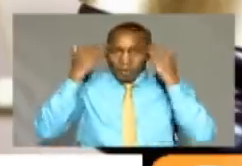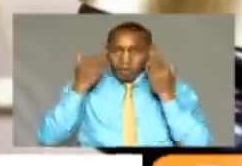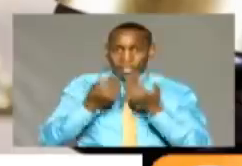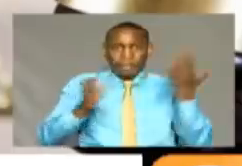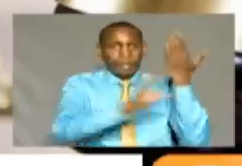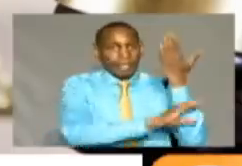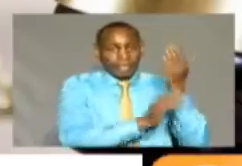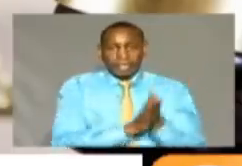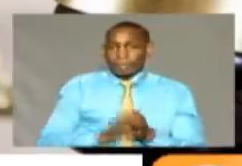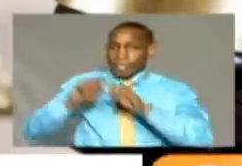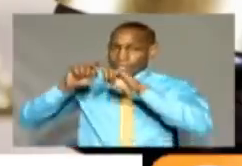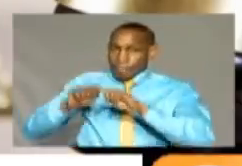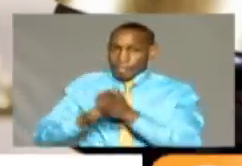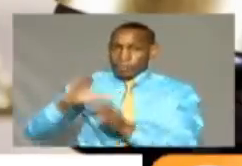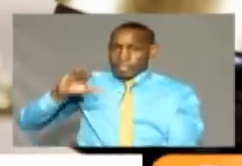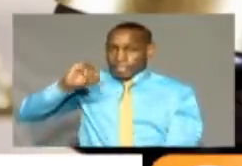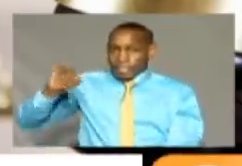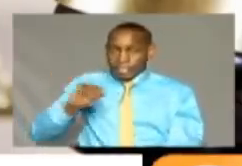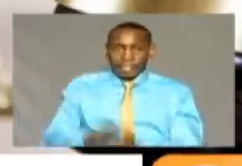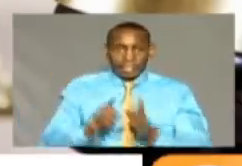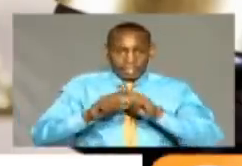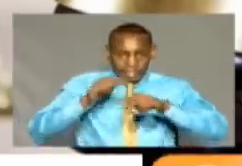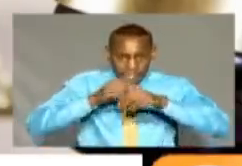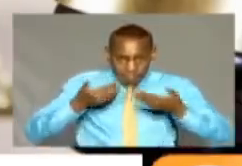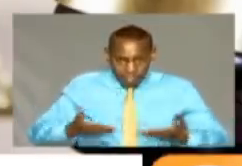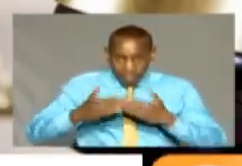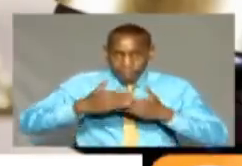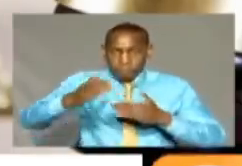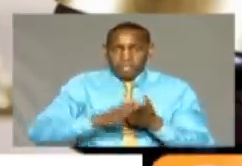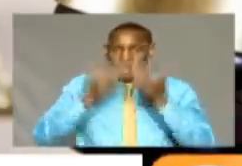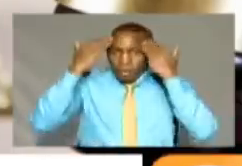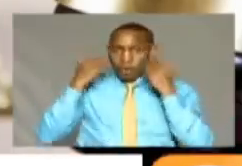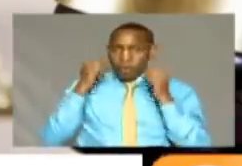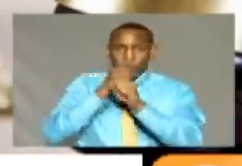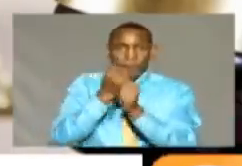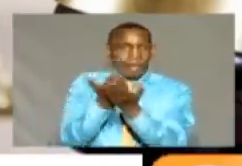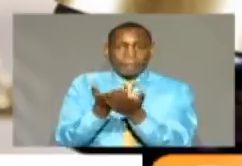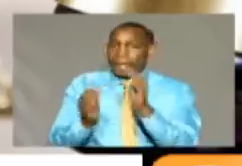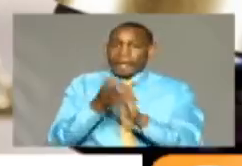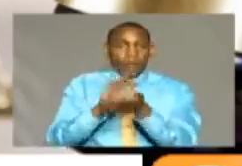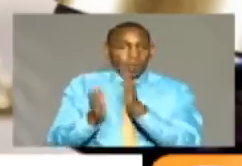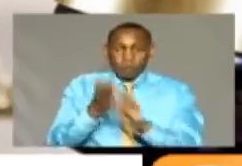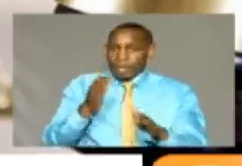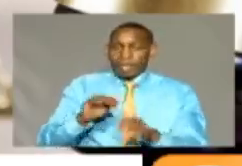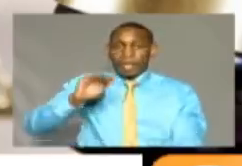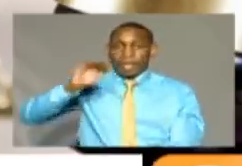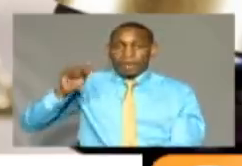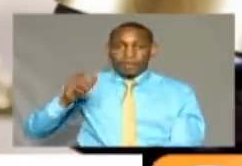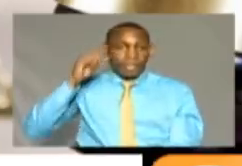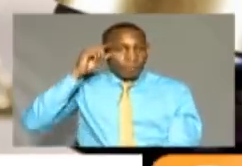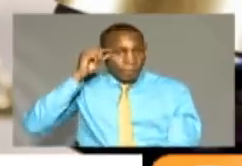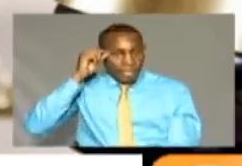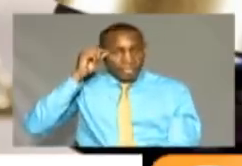nchini. Kulingana na Maraga, kuanzia sasa huduma za mahakama ya rufaa hazitakuwepo katika kaunti za